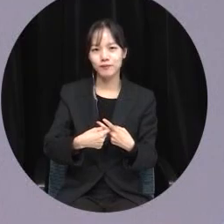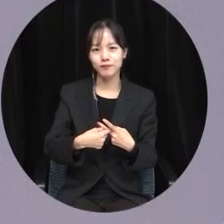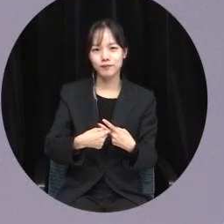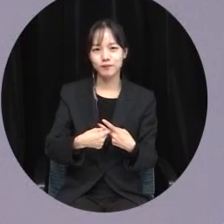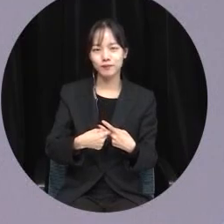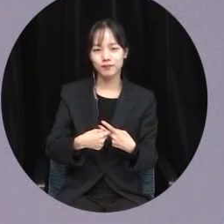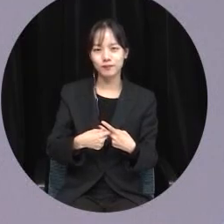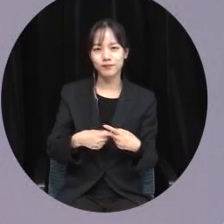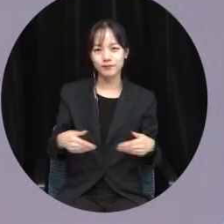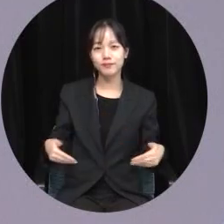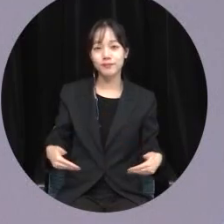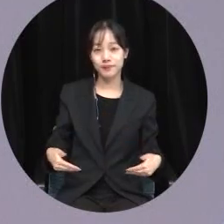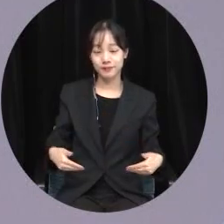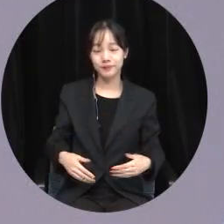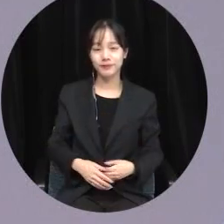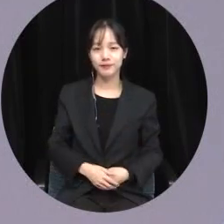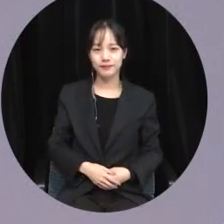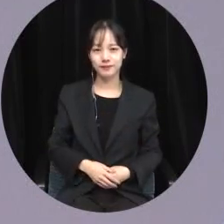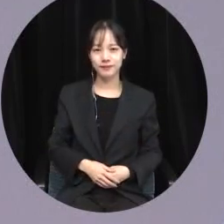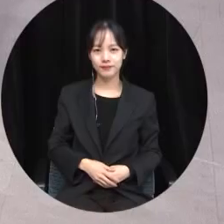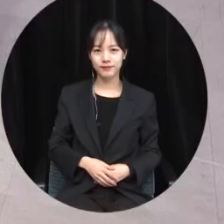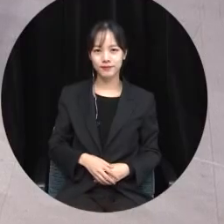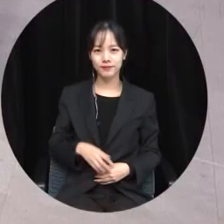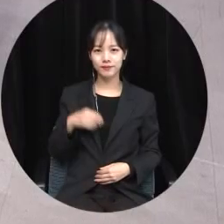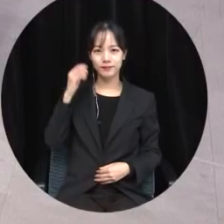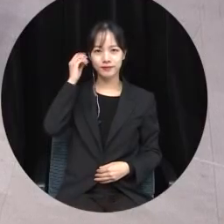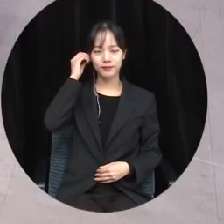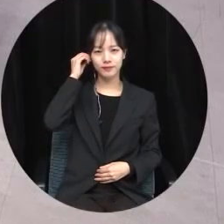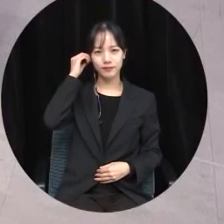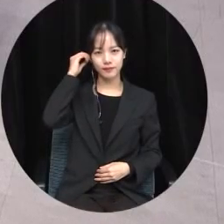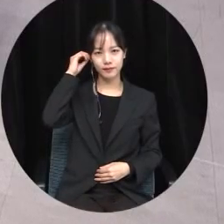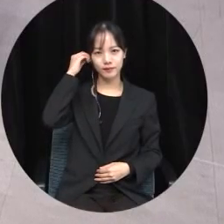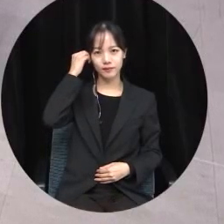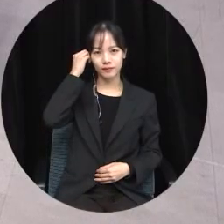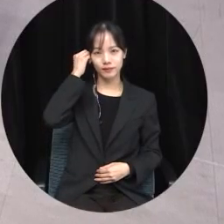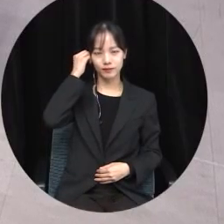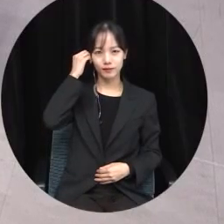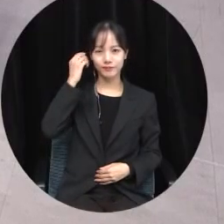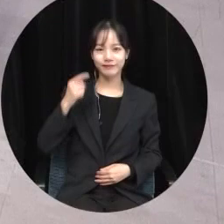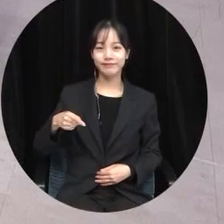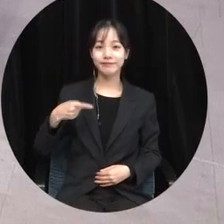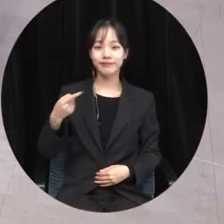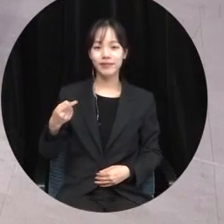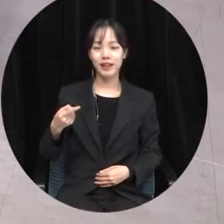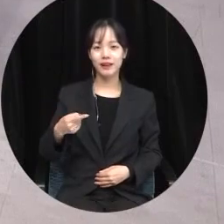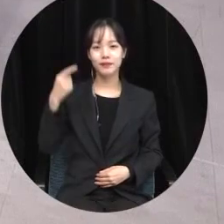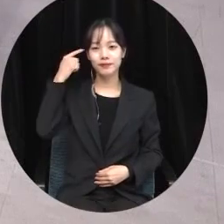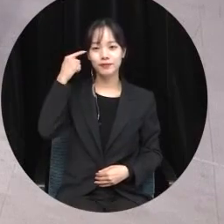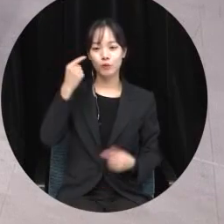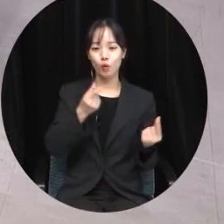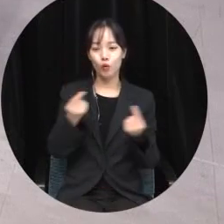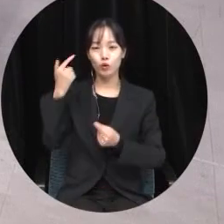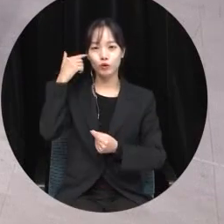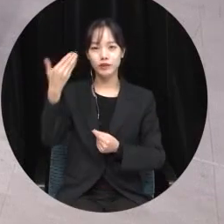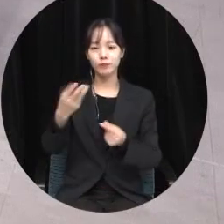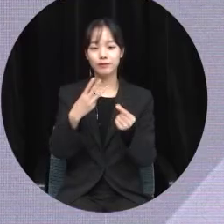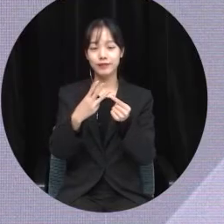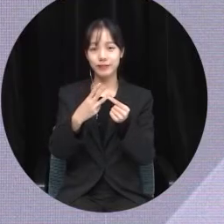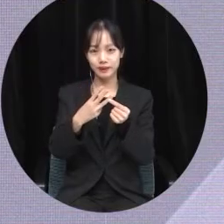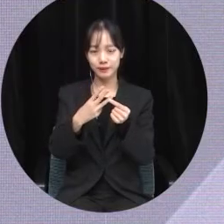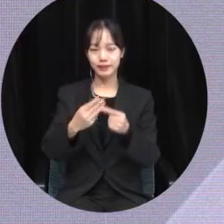필요가 자제할 필요가 있습니다. 네. 이어서 세 번째 공통